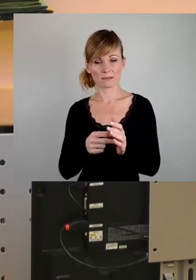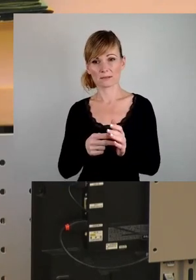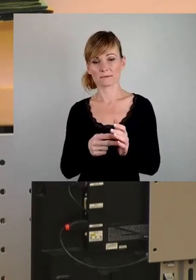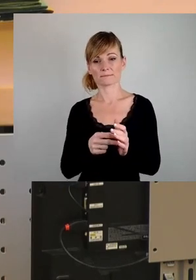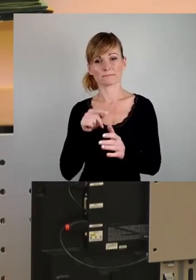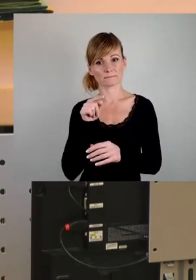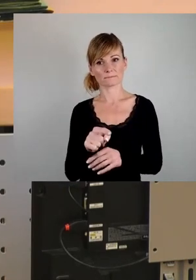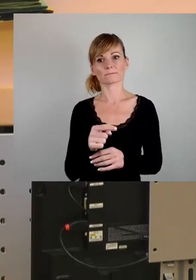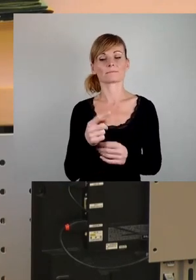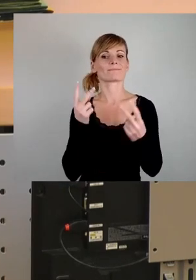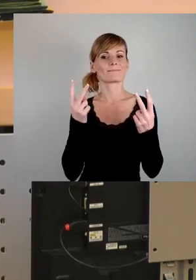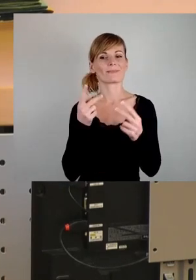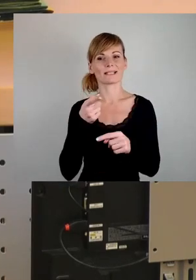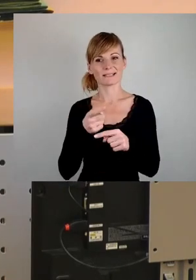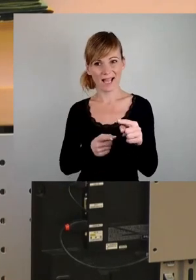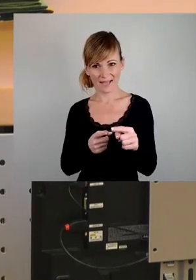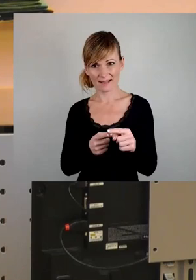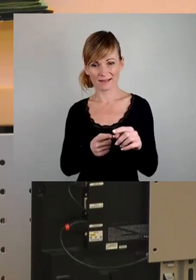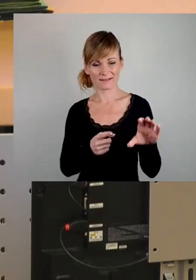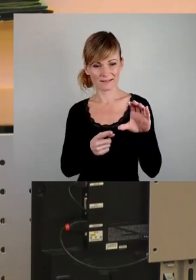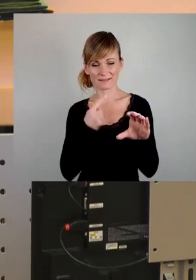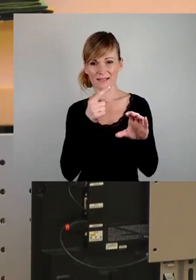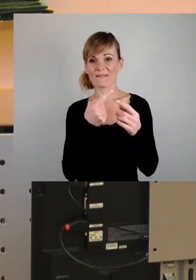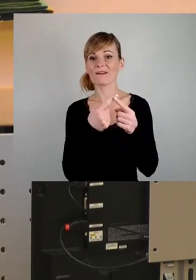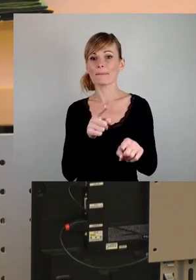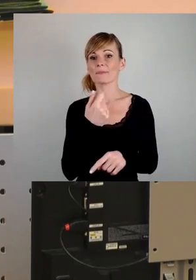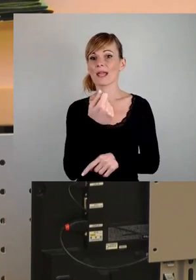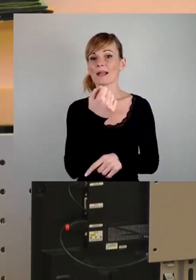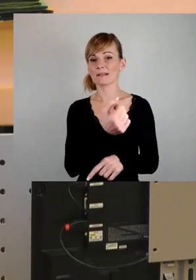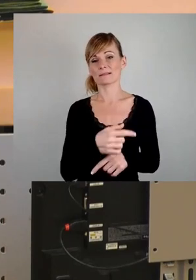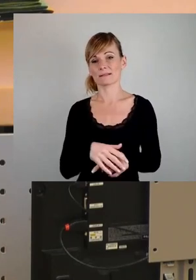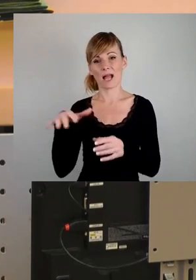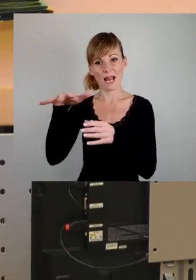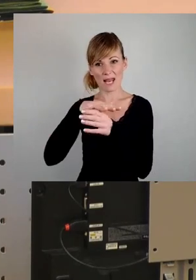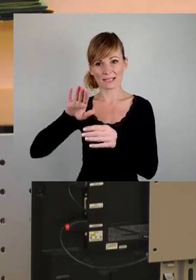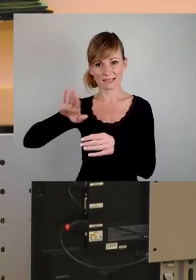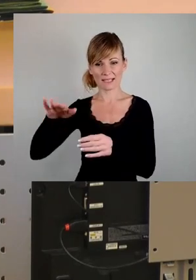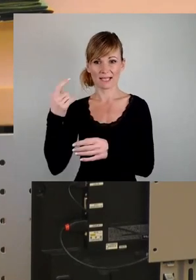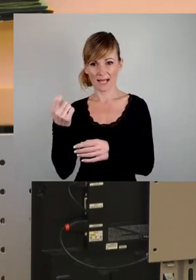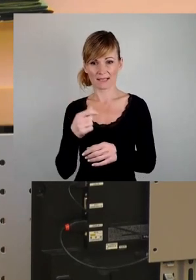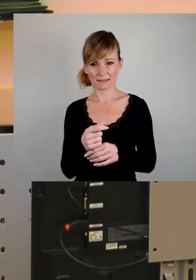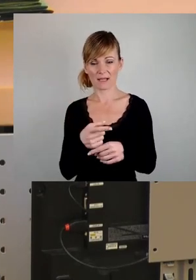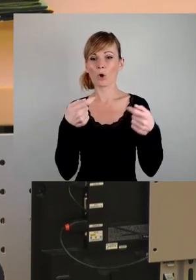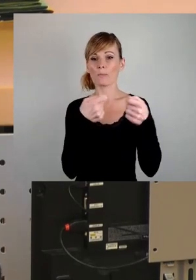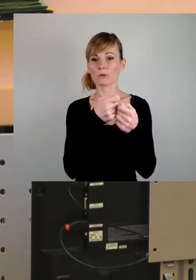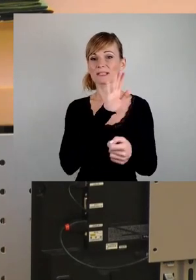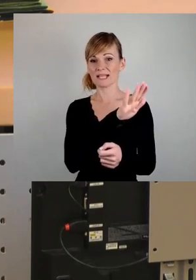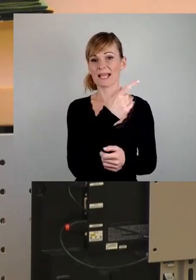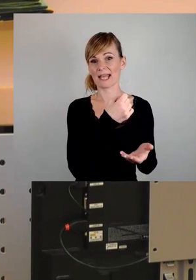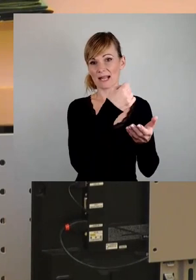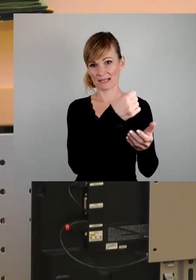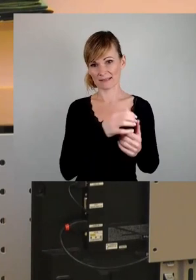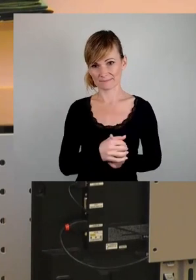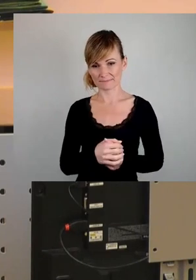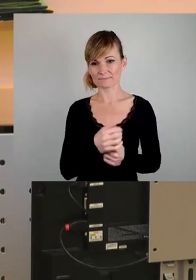Teil mit fremdem Geld, nämlich dem des Landes und des Bundes. Zwei Drittel der